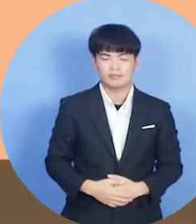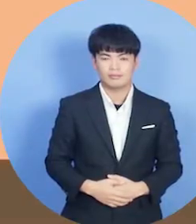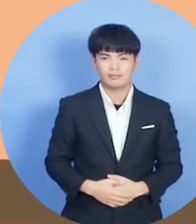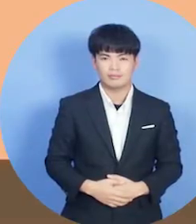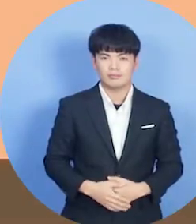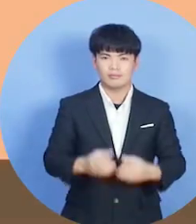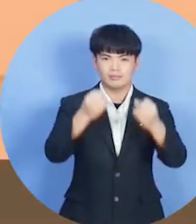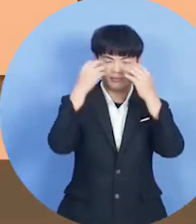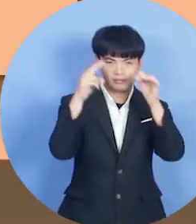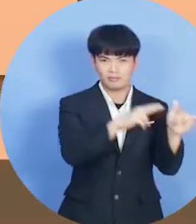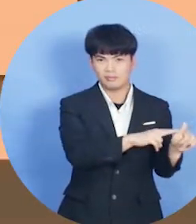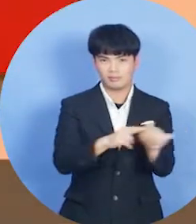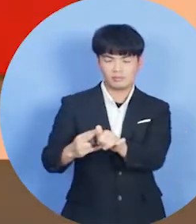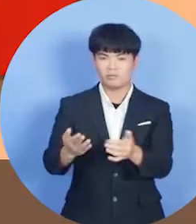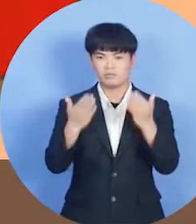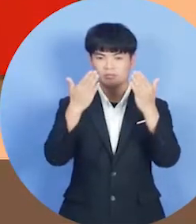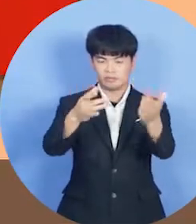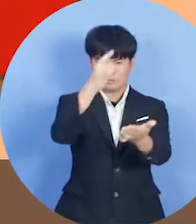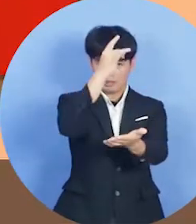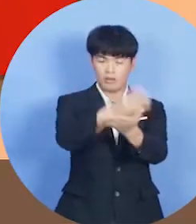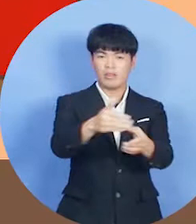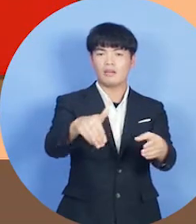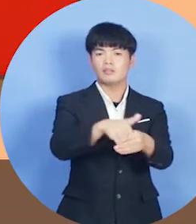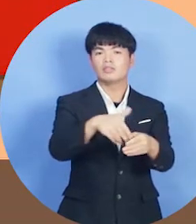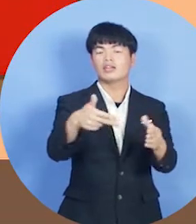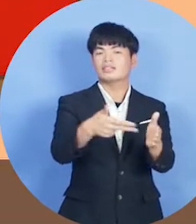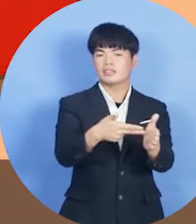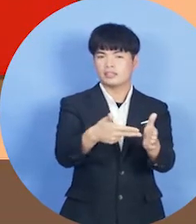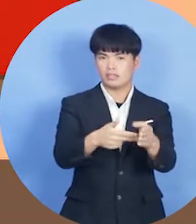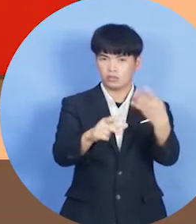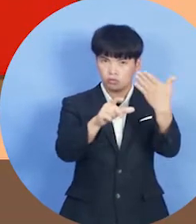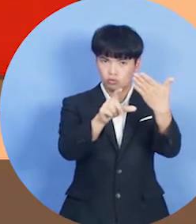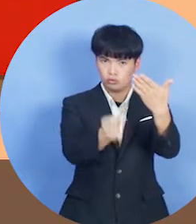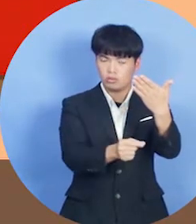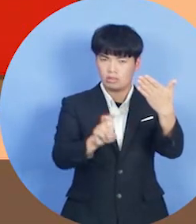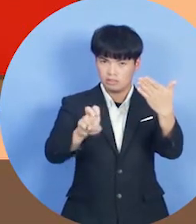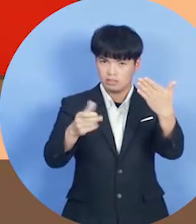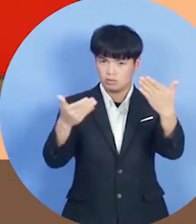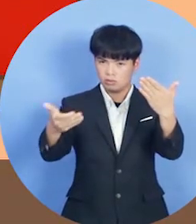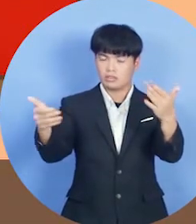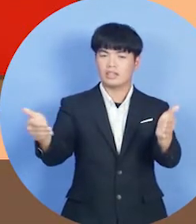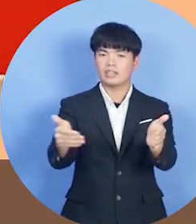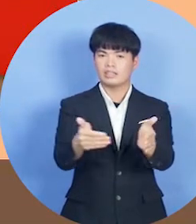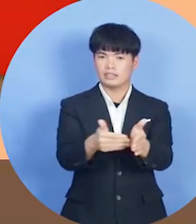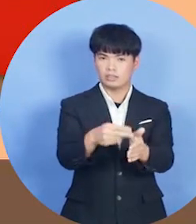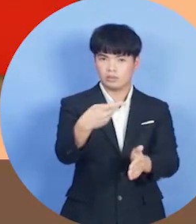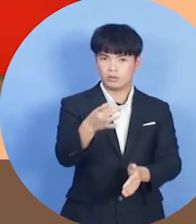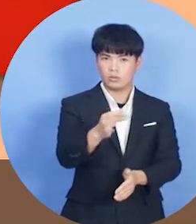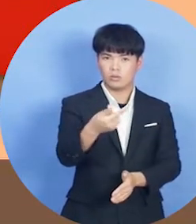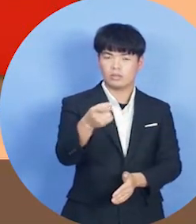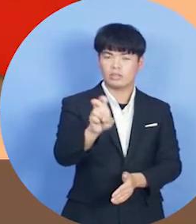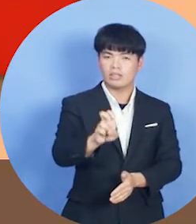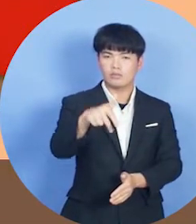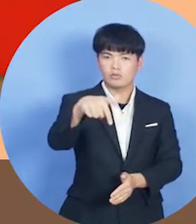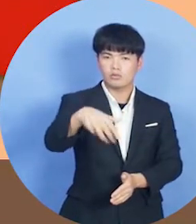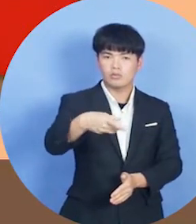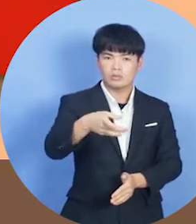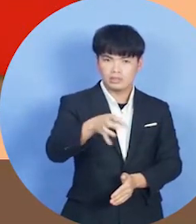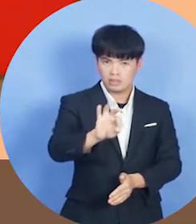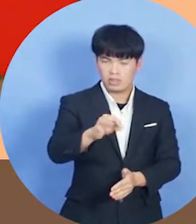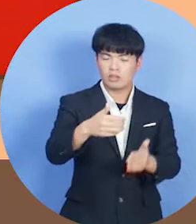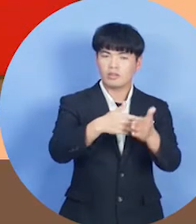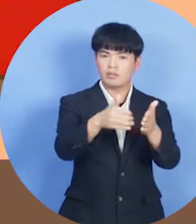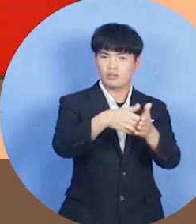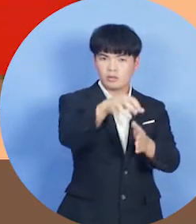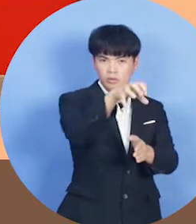생생정보입니다. 천안문화재단은 9월 29일까지 동남구청 한편미술관 삼거리 갤러리에서 제26회 타블로